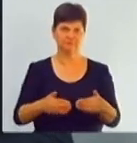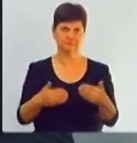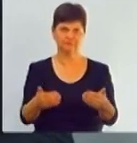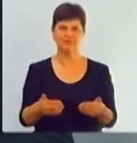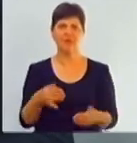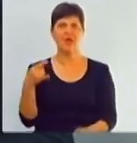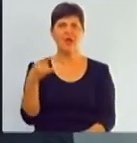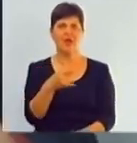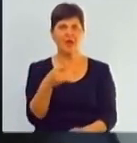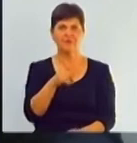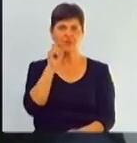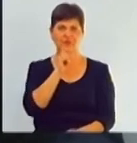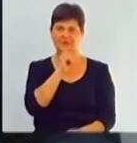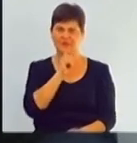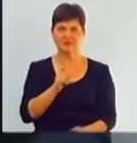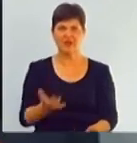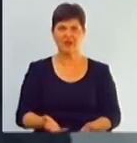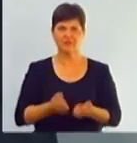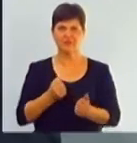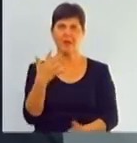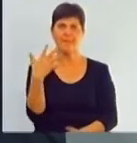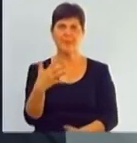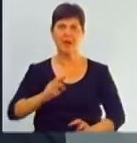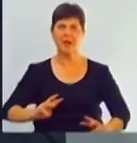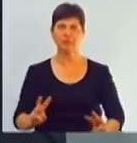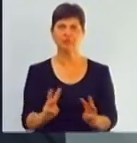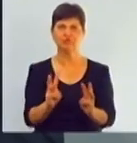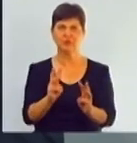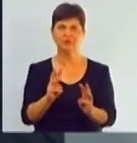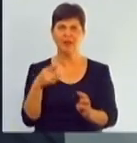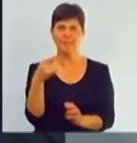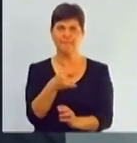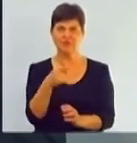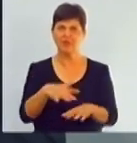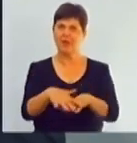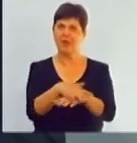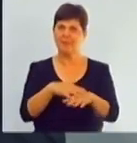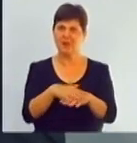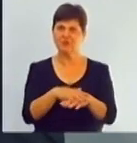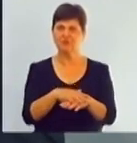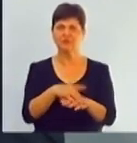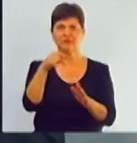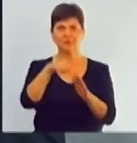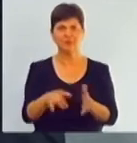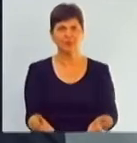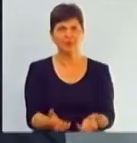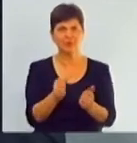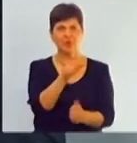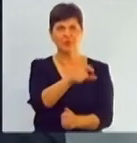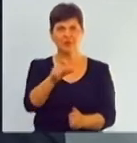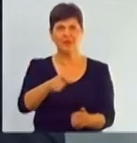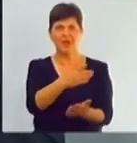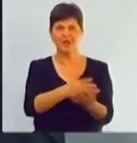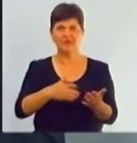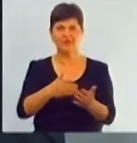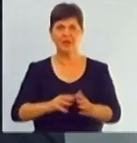вінницьких рятувальників поповнився 5 пожежними машинами, мази призначені для порятунку людей та ліквідації загорань.